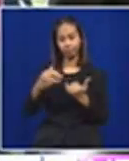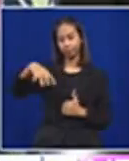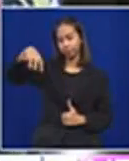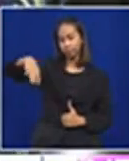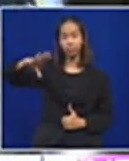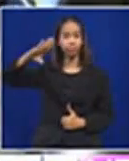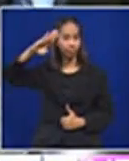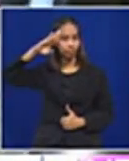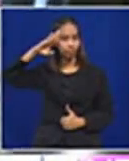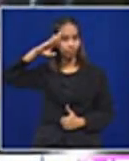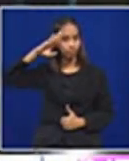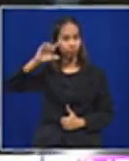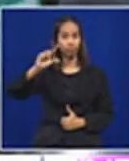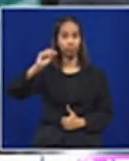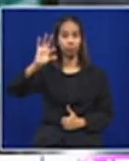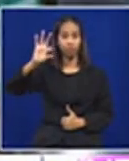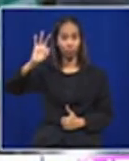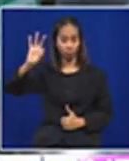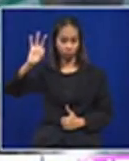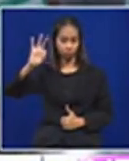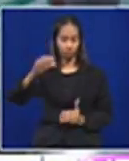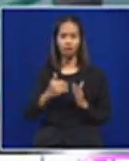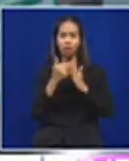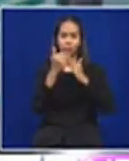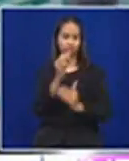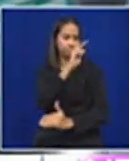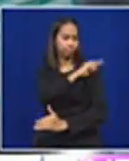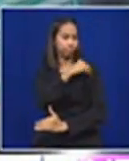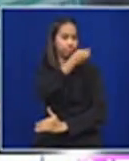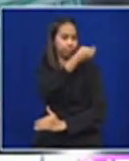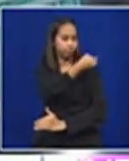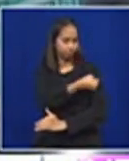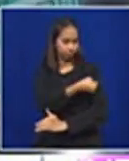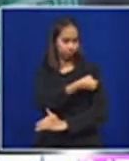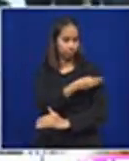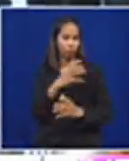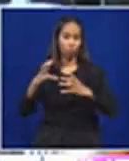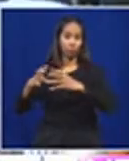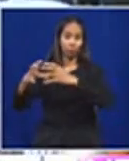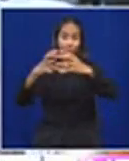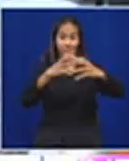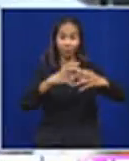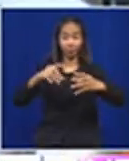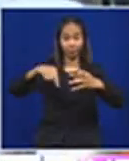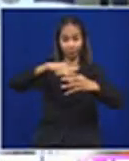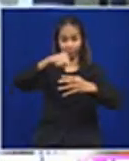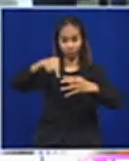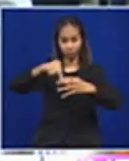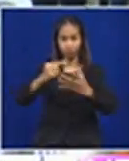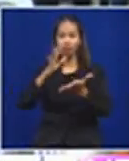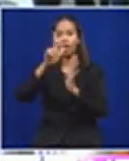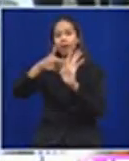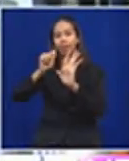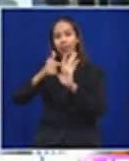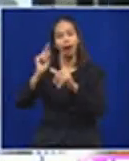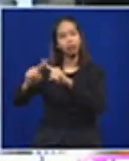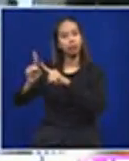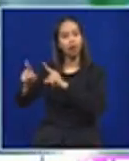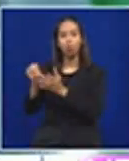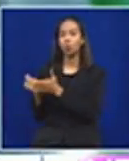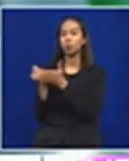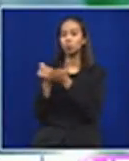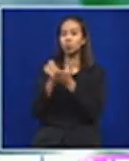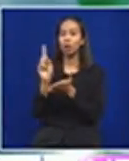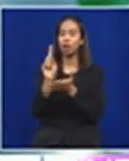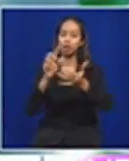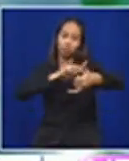ารบกที่26นำหน่วยแพทย์เคลื่อนที่จากโรงพยาบาลค่ายสมเด็จเจ้าพระยามหากษัตริย์ศึกพร้อมเวชภัณฑ์ออกให้บริการตรวจรักษาสุ